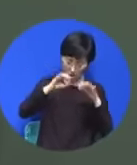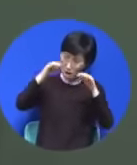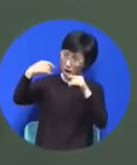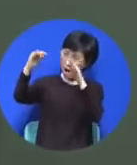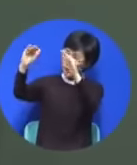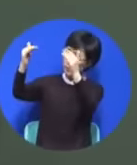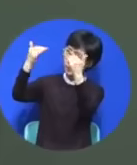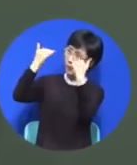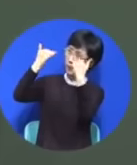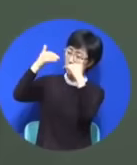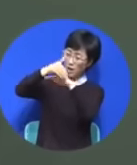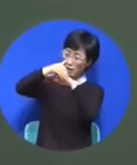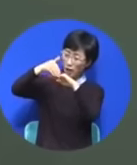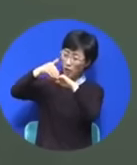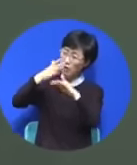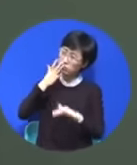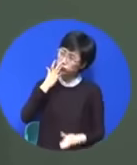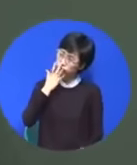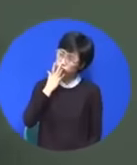되는 겁니다